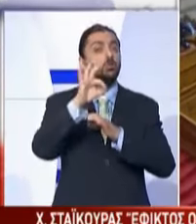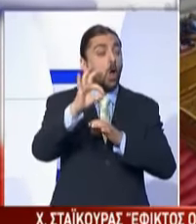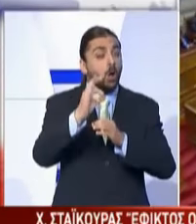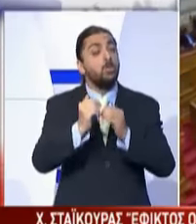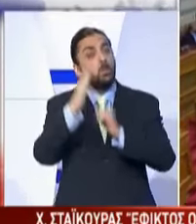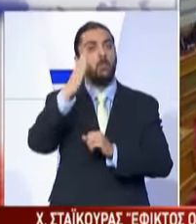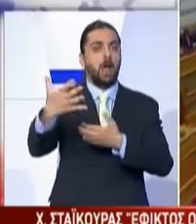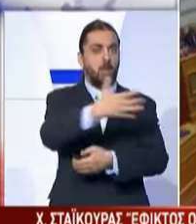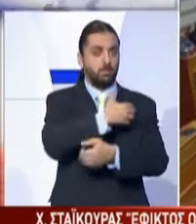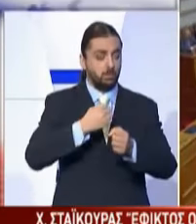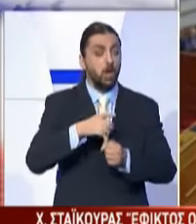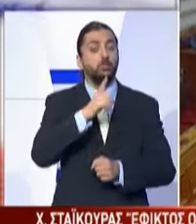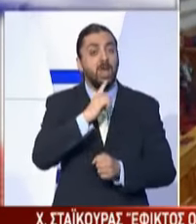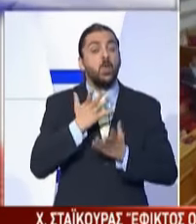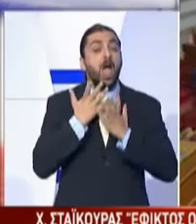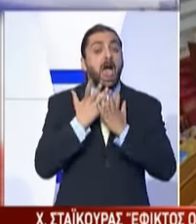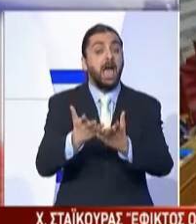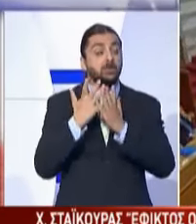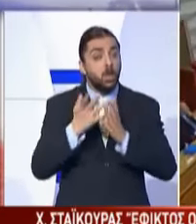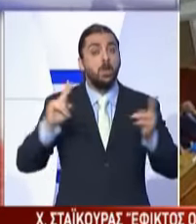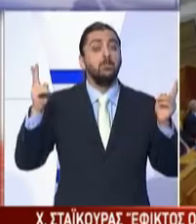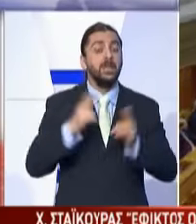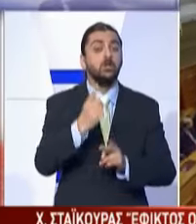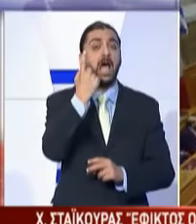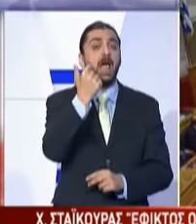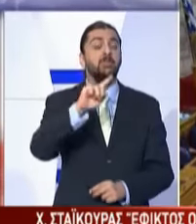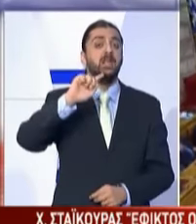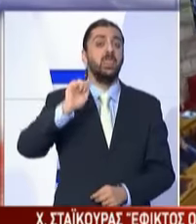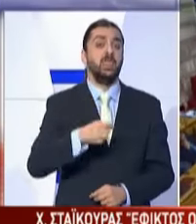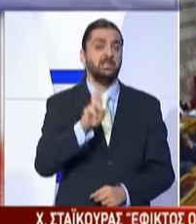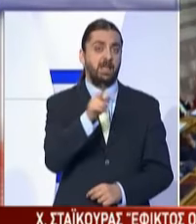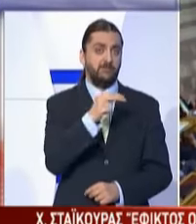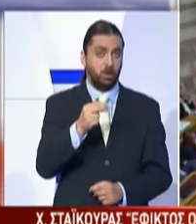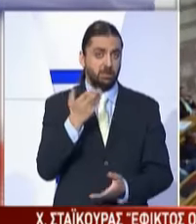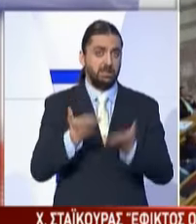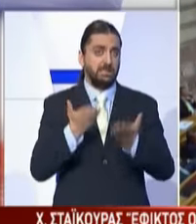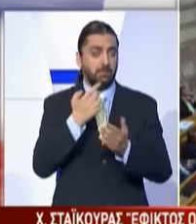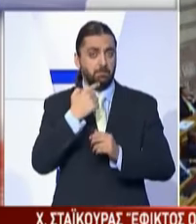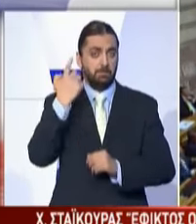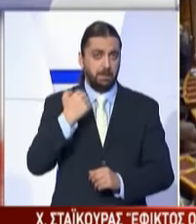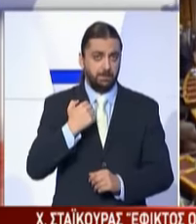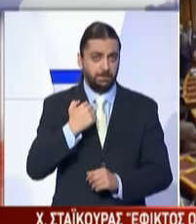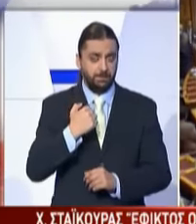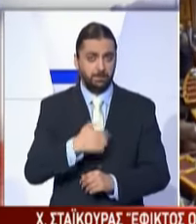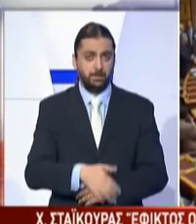στις πρωτογενείς δαπάνες παρουσιάζεται μείωση κατά 1,5 δισεκατομμύριο ευρώ σε σχέση με τον στόχο.